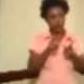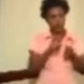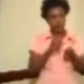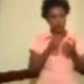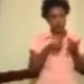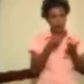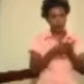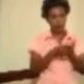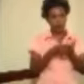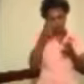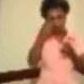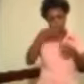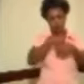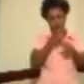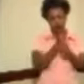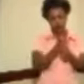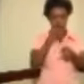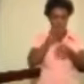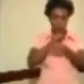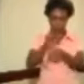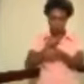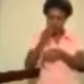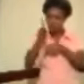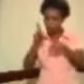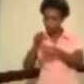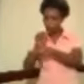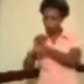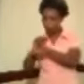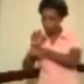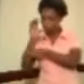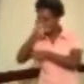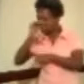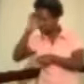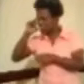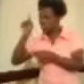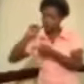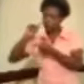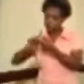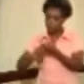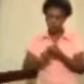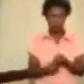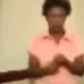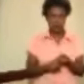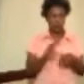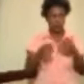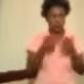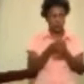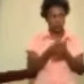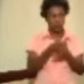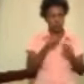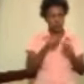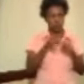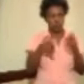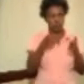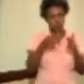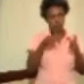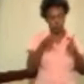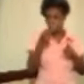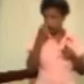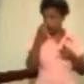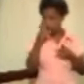agriculture, formation de monde qui va travailler dans le tourisme. Et, du côté de la grandance, par exemple, un côté, il y a un rare côté qui était vraiment